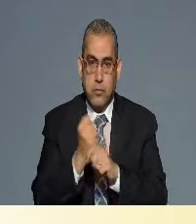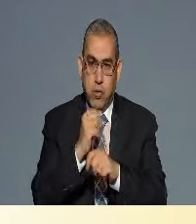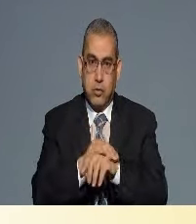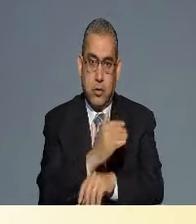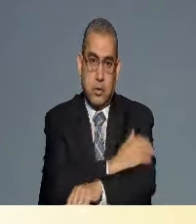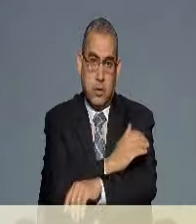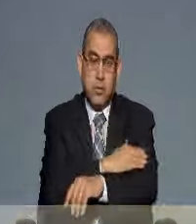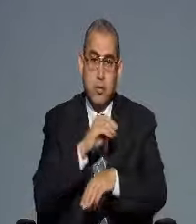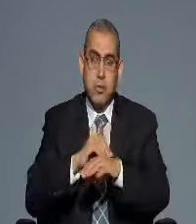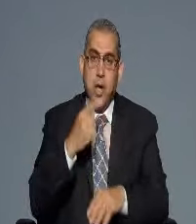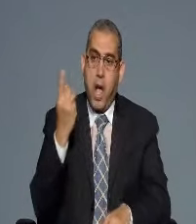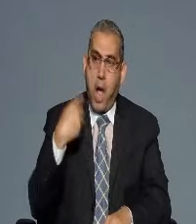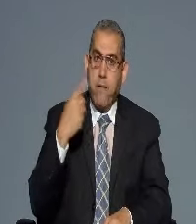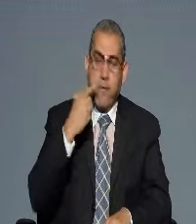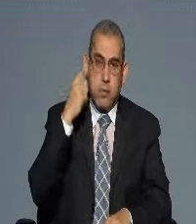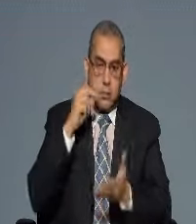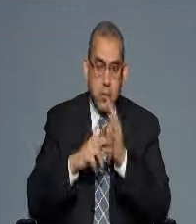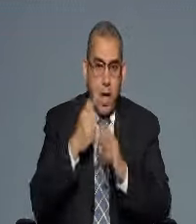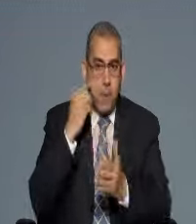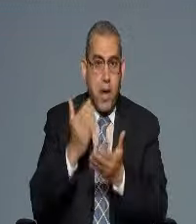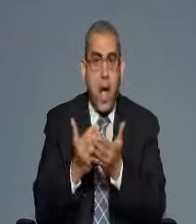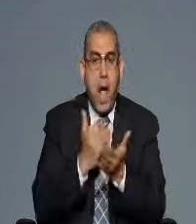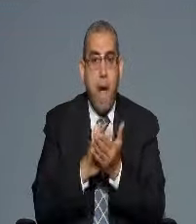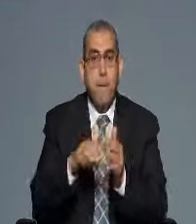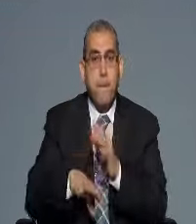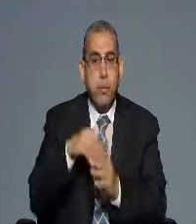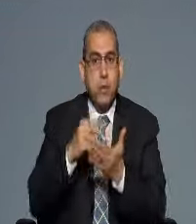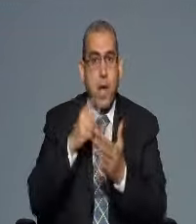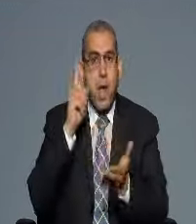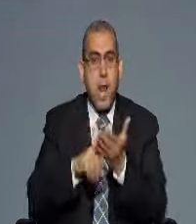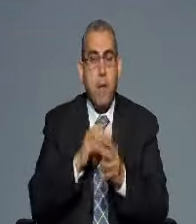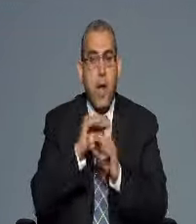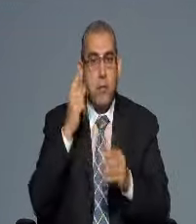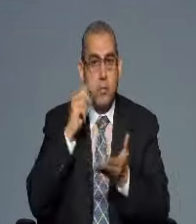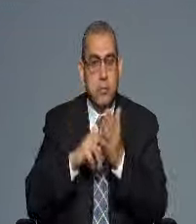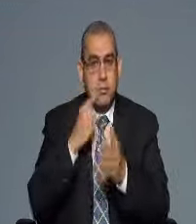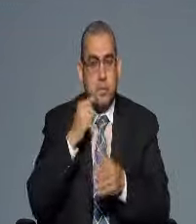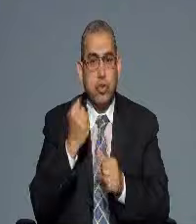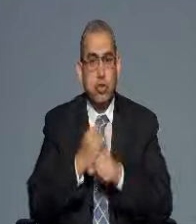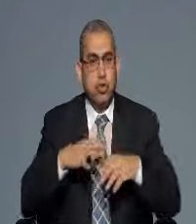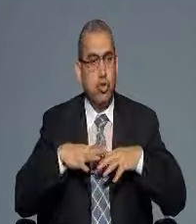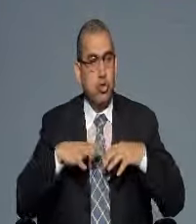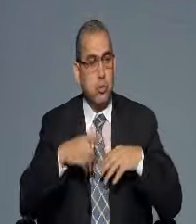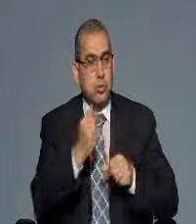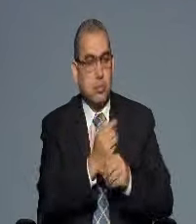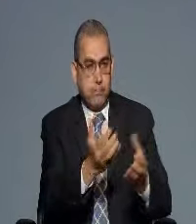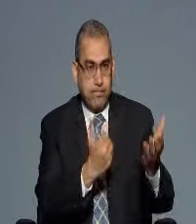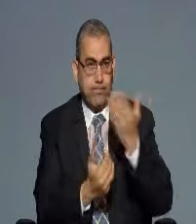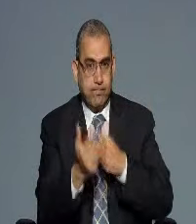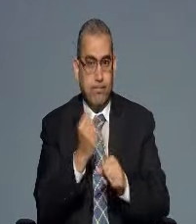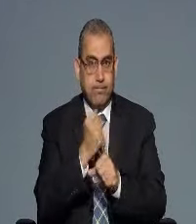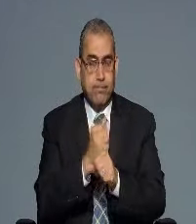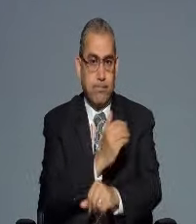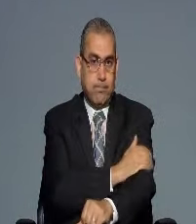بتوجه بفكرة قبل اقتصاديات المشروع ان احنا ازاي نحد من البطالة ونزود من الأيدي العاملة،